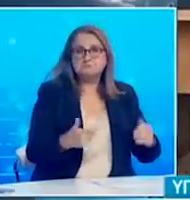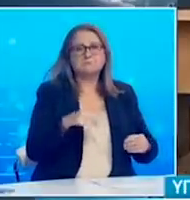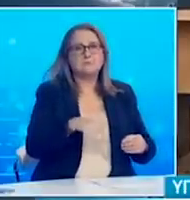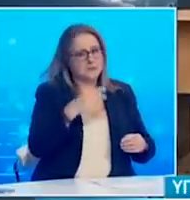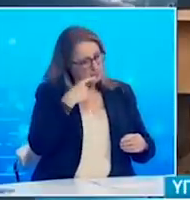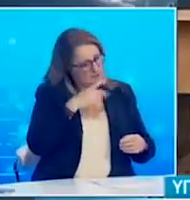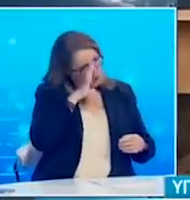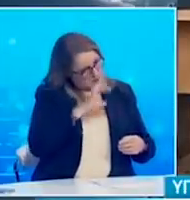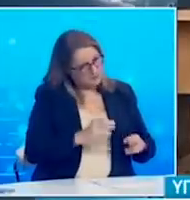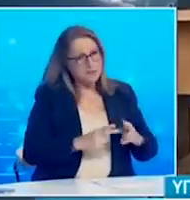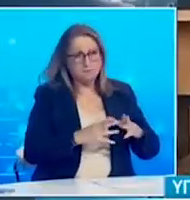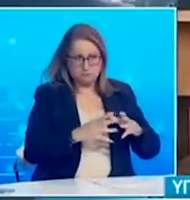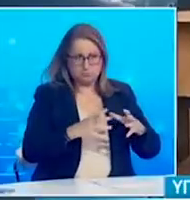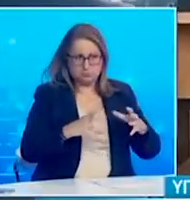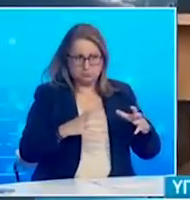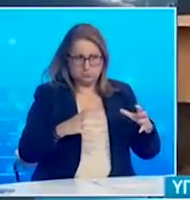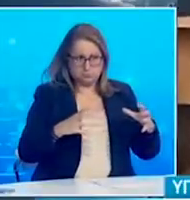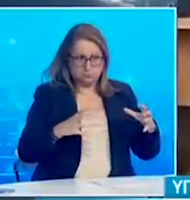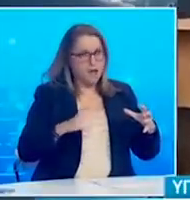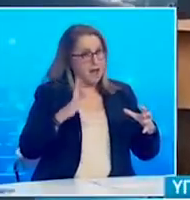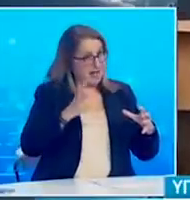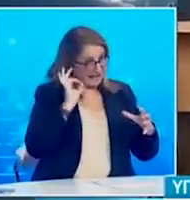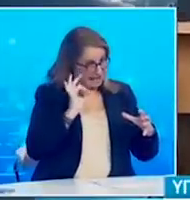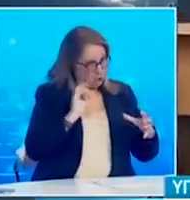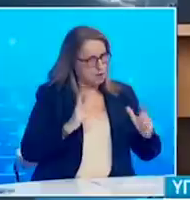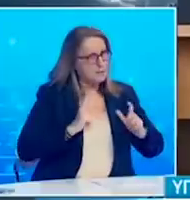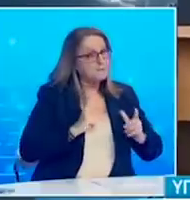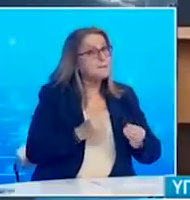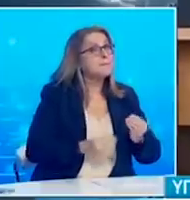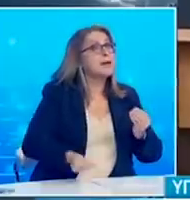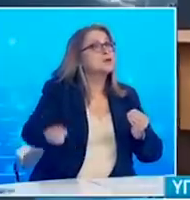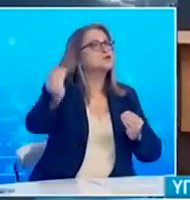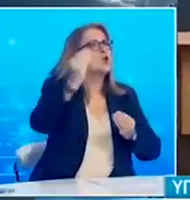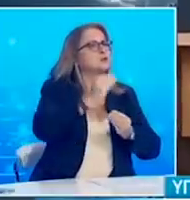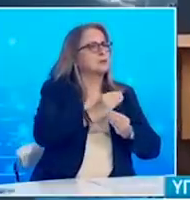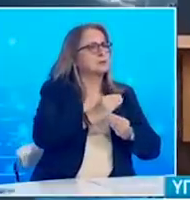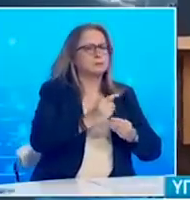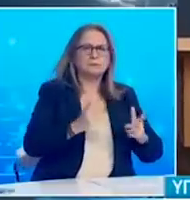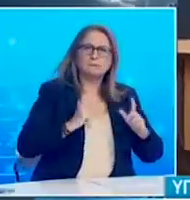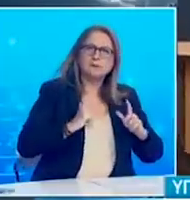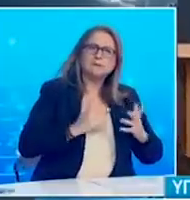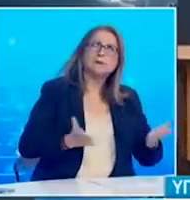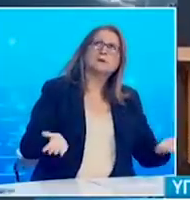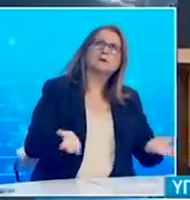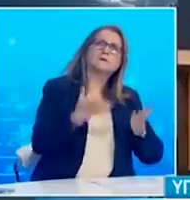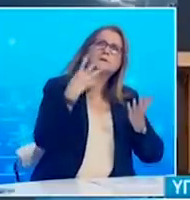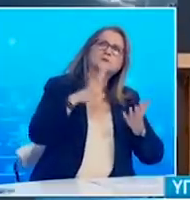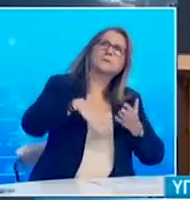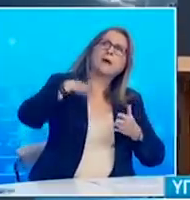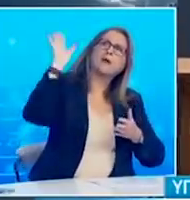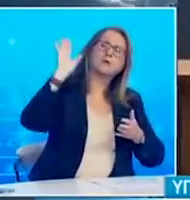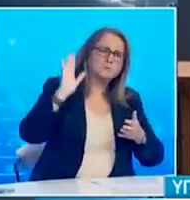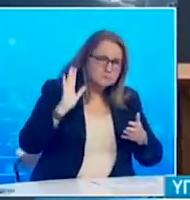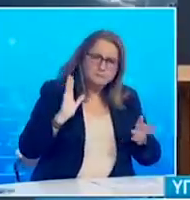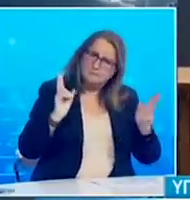αυξητική τάση, ωστόσο τα μοντέλα προβλέπανε πολύ μεγαλύτερη, που σημαίνει ότι τουλάχιστον σε αυτή τη φάση γνωρίζουμε ότι ό,τι κάναμε